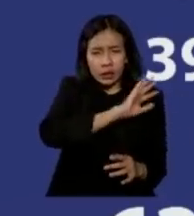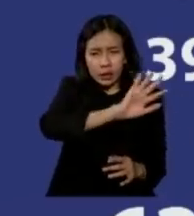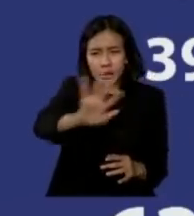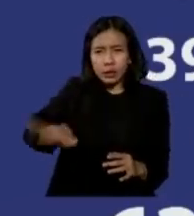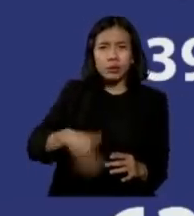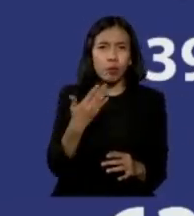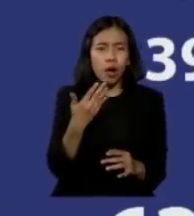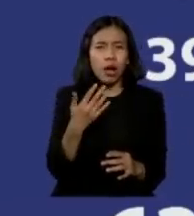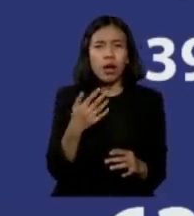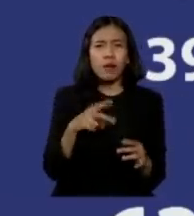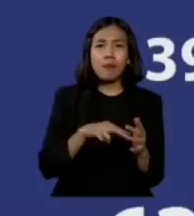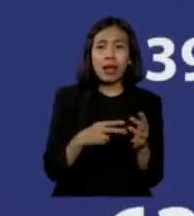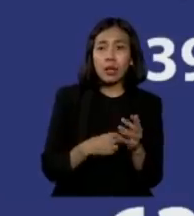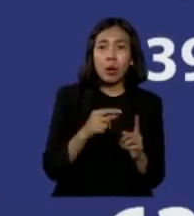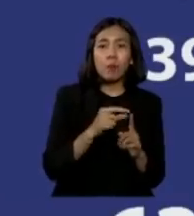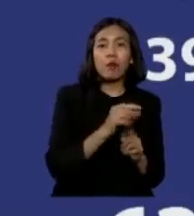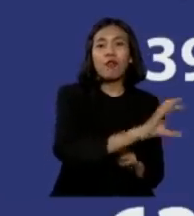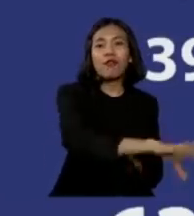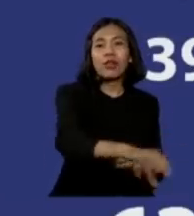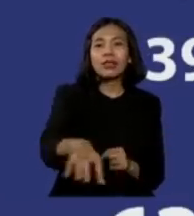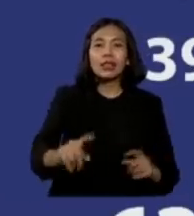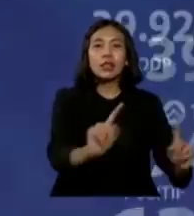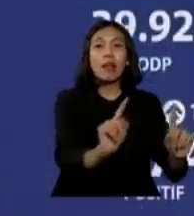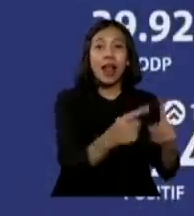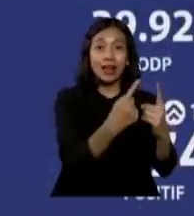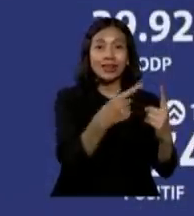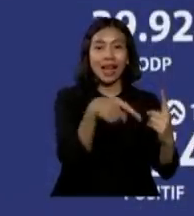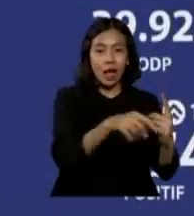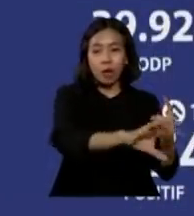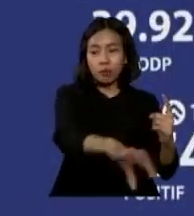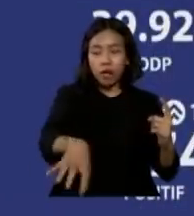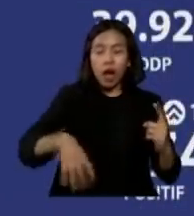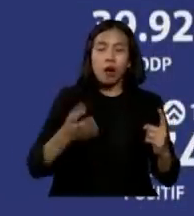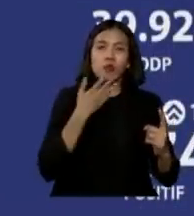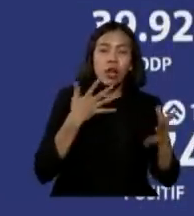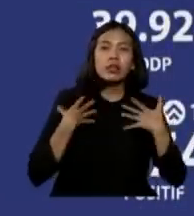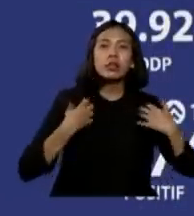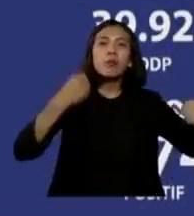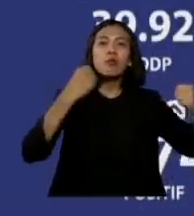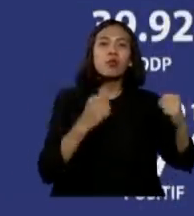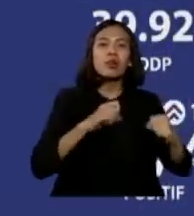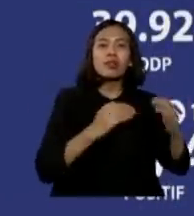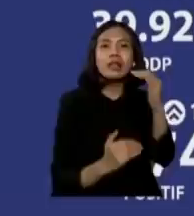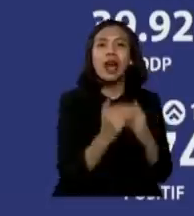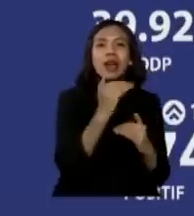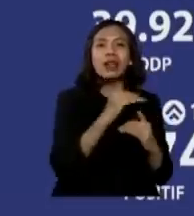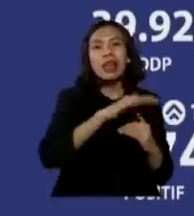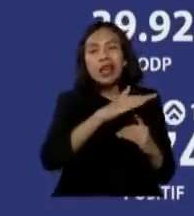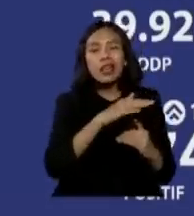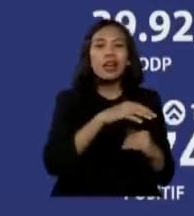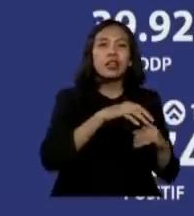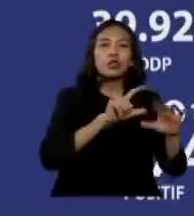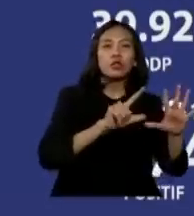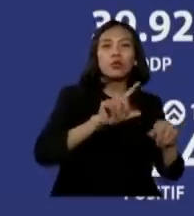maka ada sebelas provinsi sebenarnya yang sudah memiliki angka kesembuhan diatas 75%